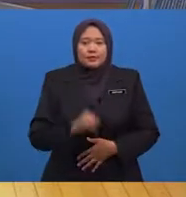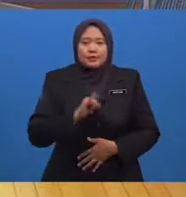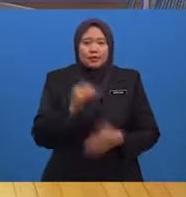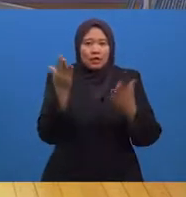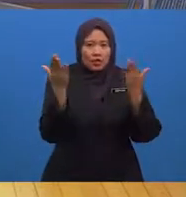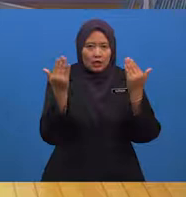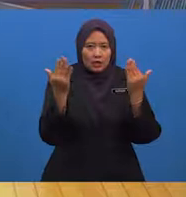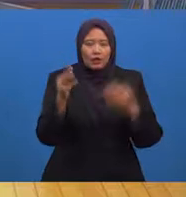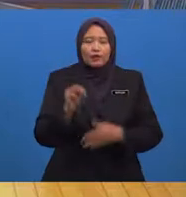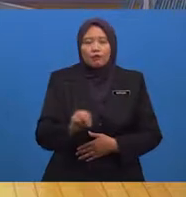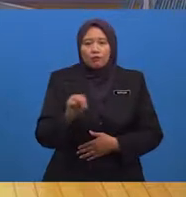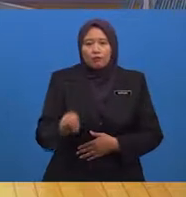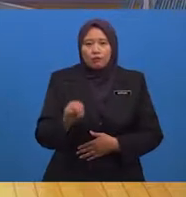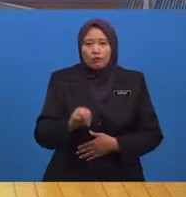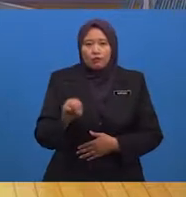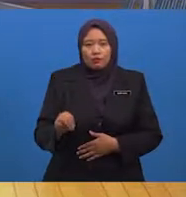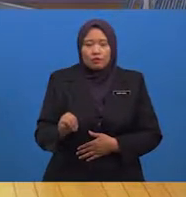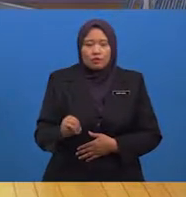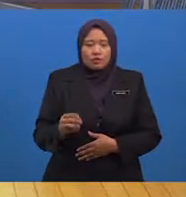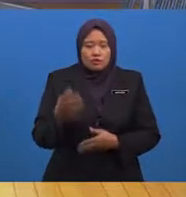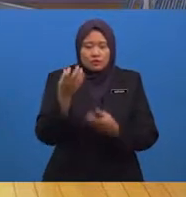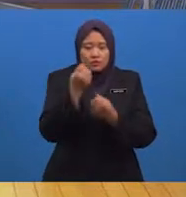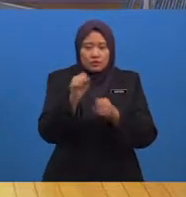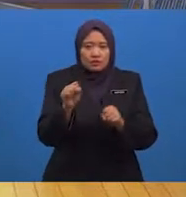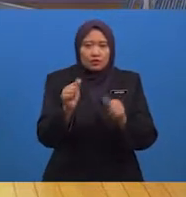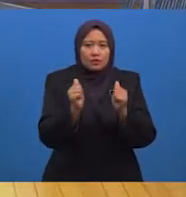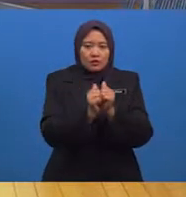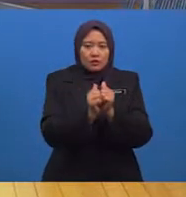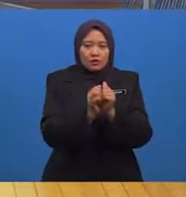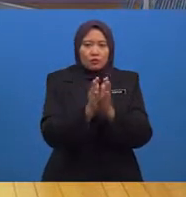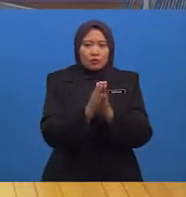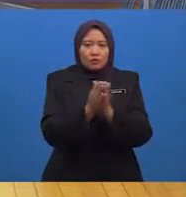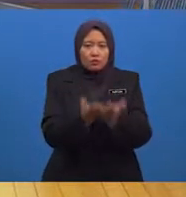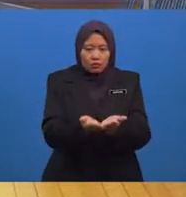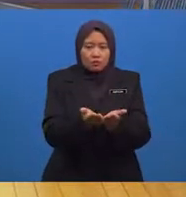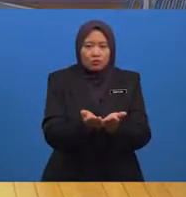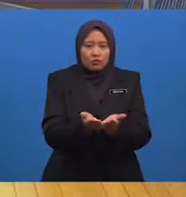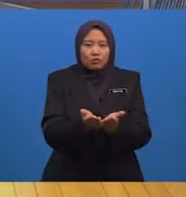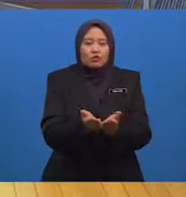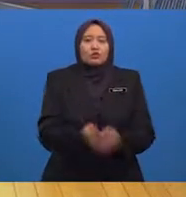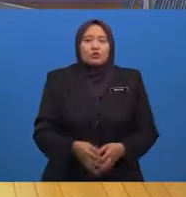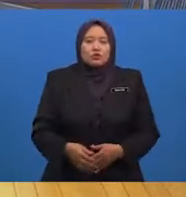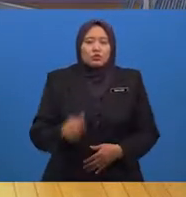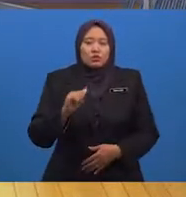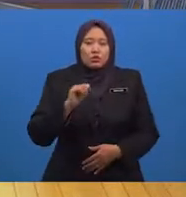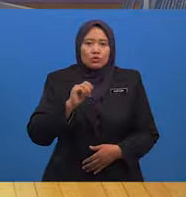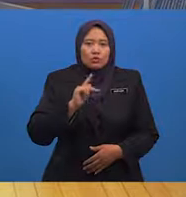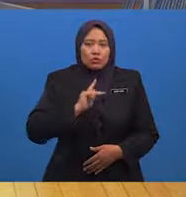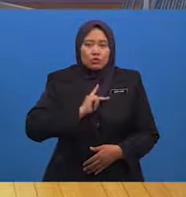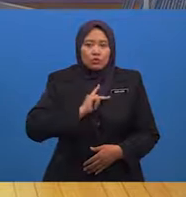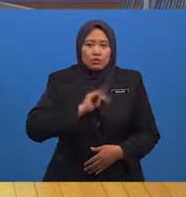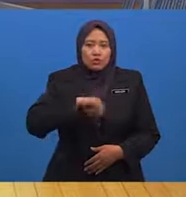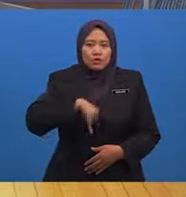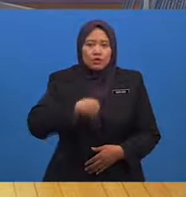Diharapkan murid-murid cikgu telah bersedia dengan buku antologi Ku Ingin Berterima Kasih dan